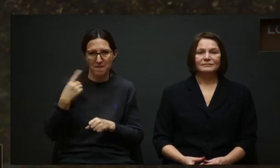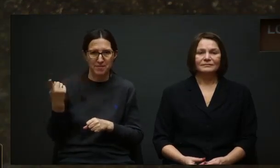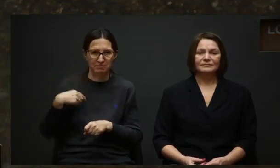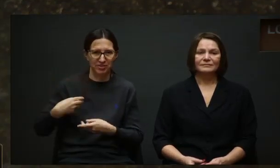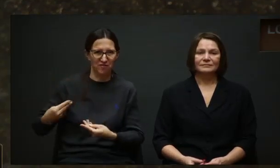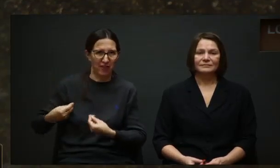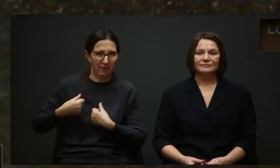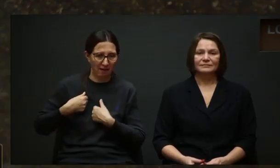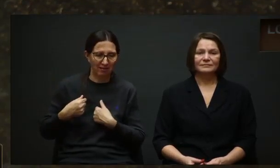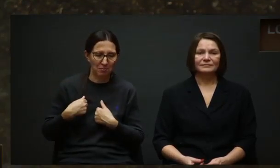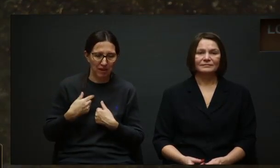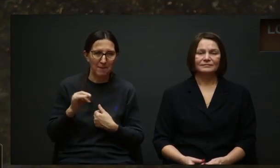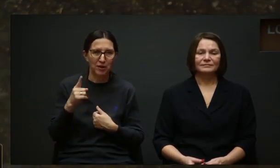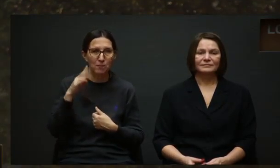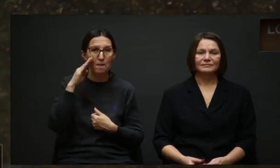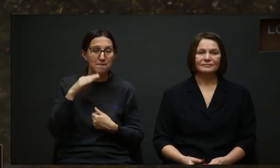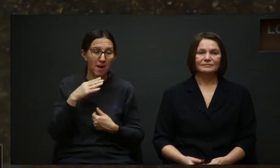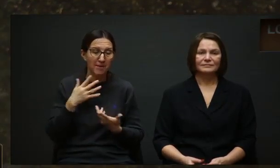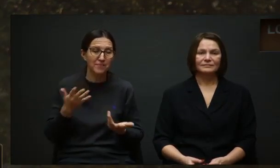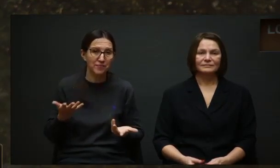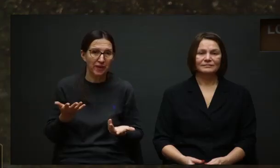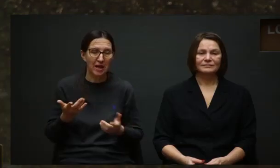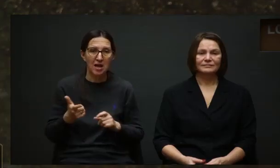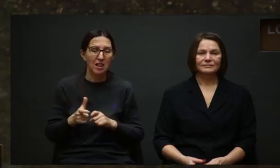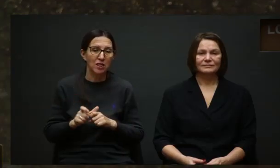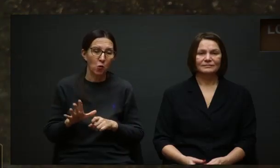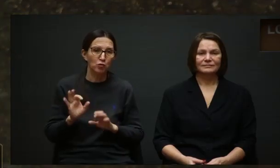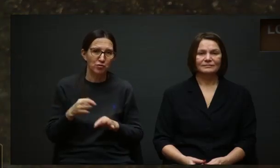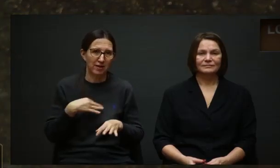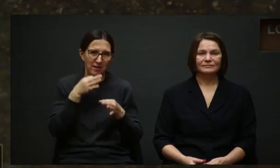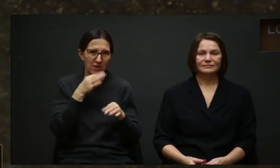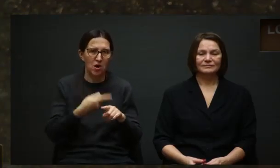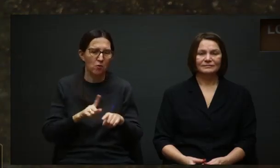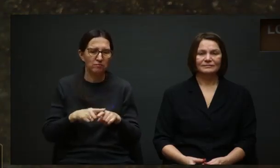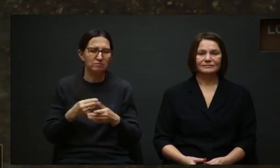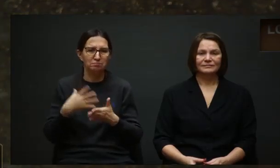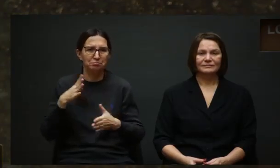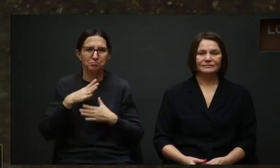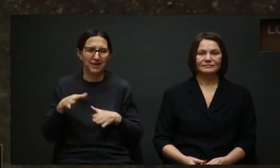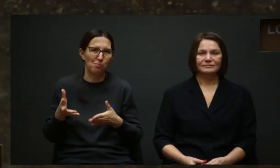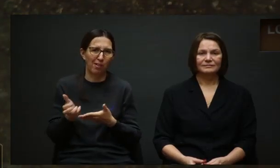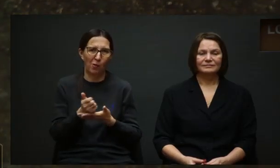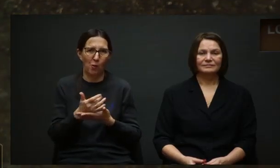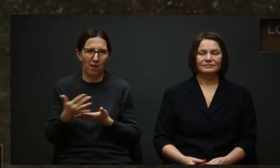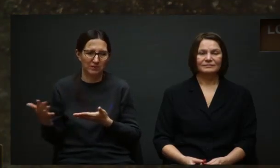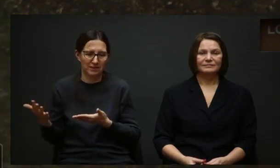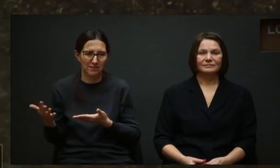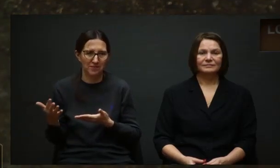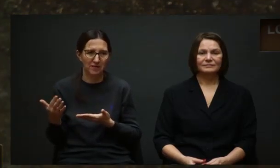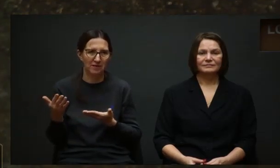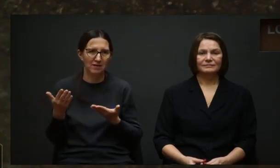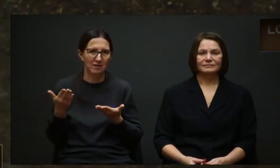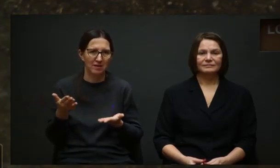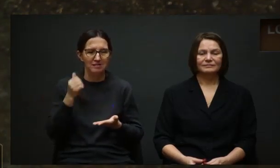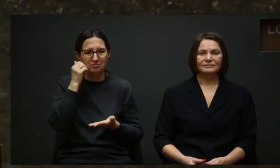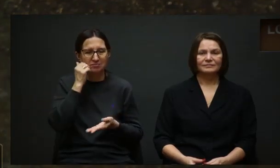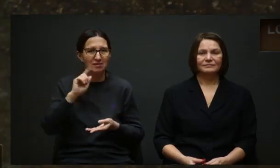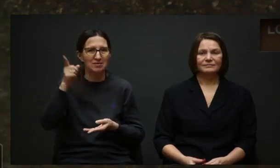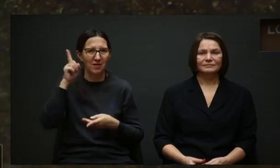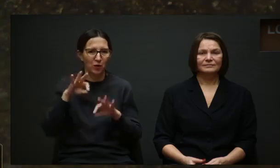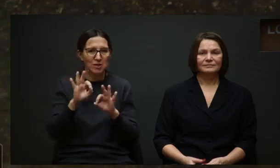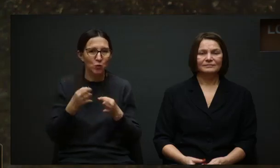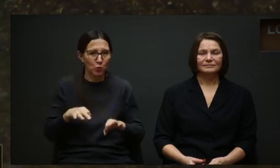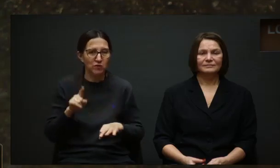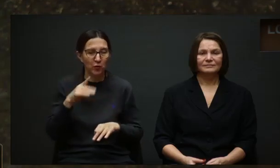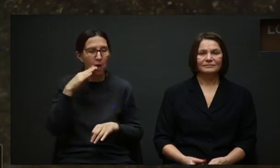что папа, ну, как-то он не очень, как я уже сказал, высоко ценил коллекцию старого искусства,